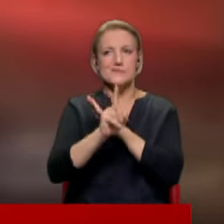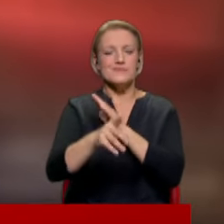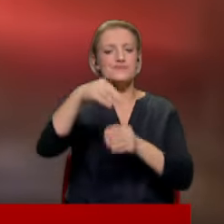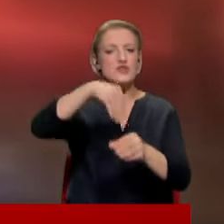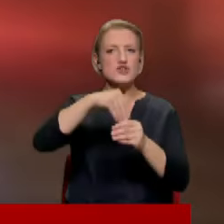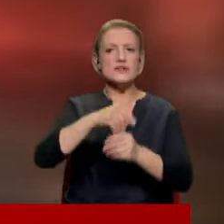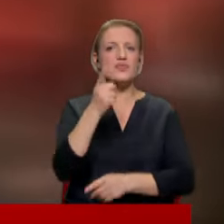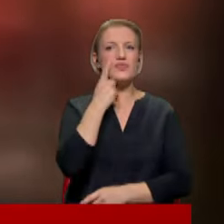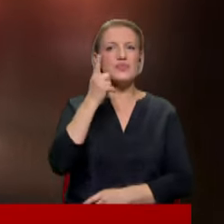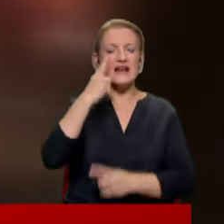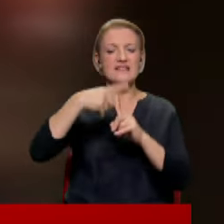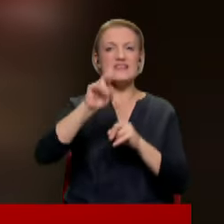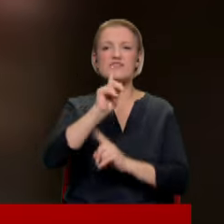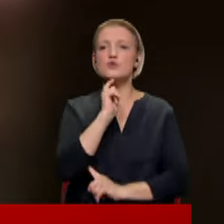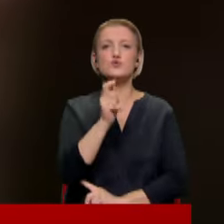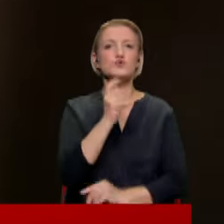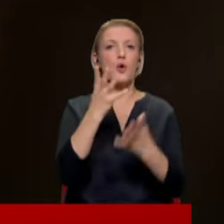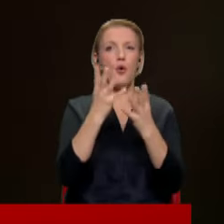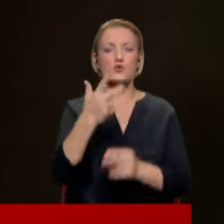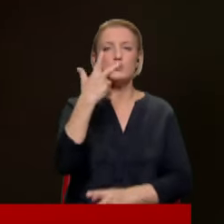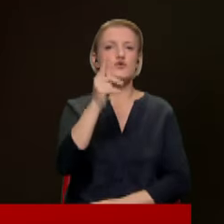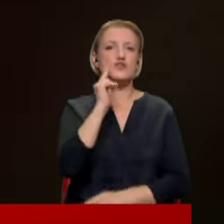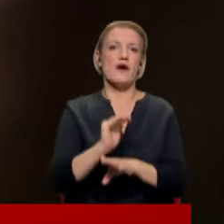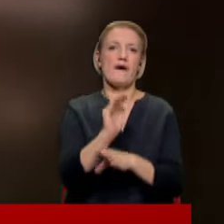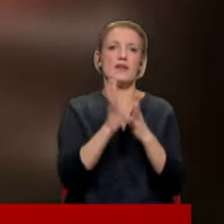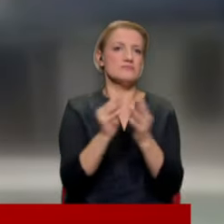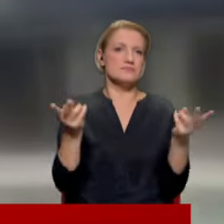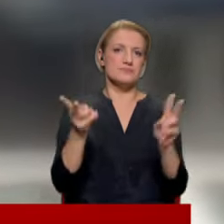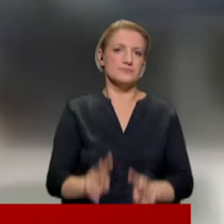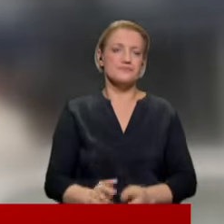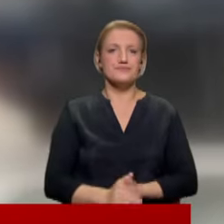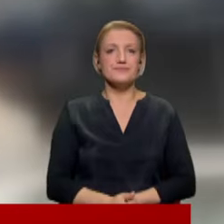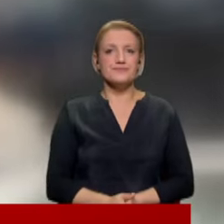aralarında devlet televizyonu sunucusunun bulunduğu 3 kişi yaşamını